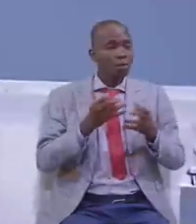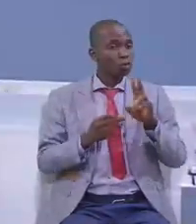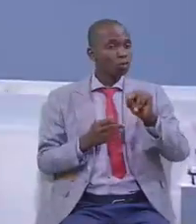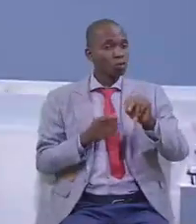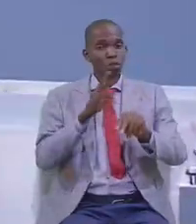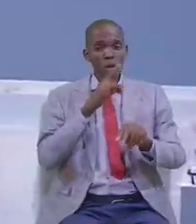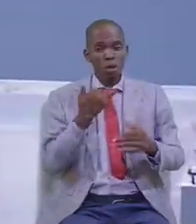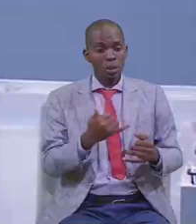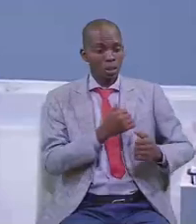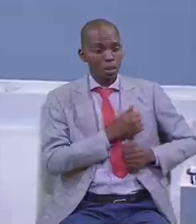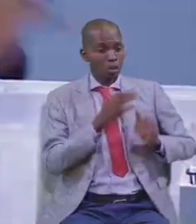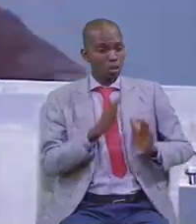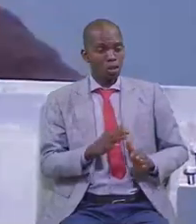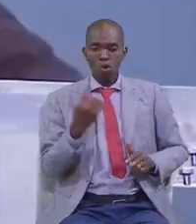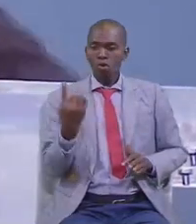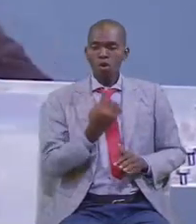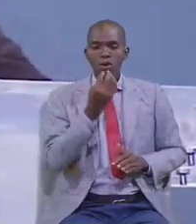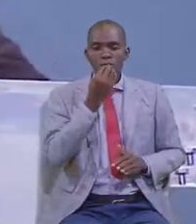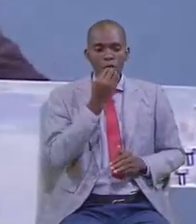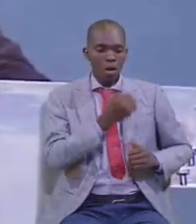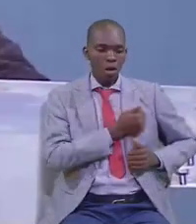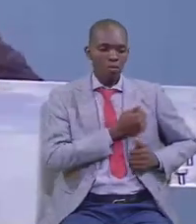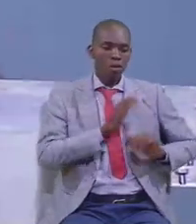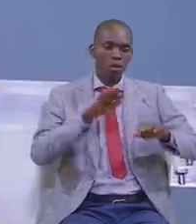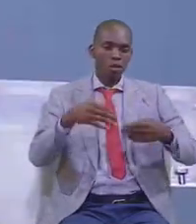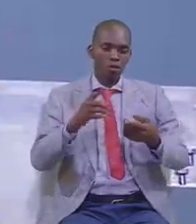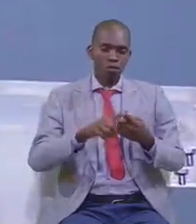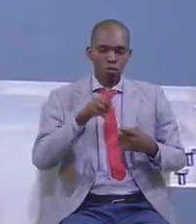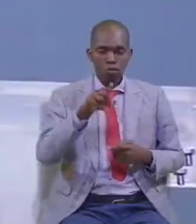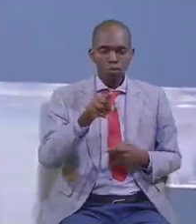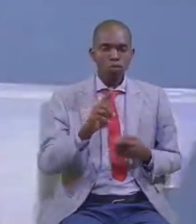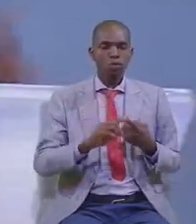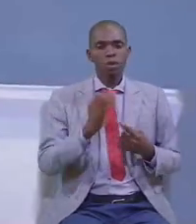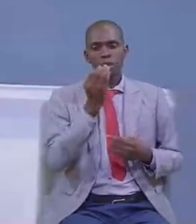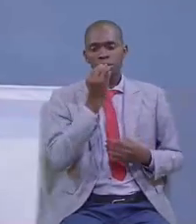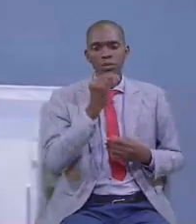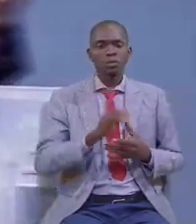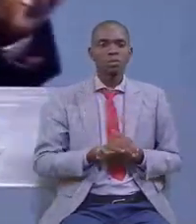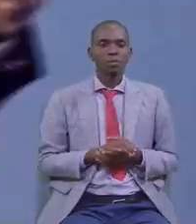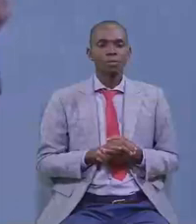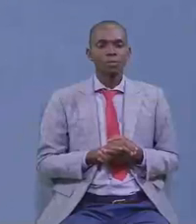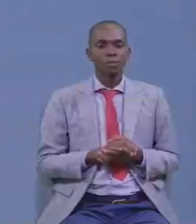Ah, la réjouissance, le type de nourriture que je veux, non. C'est le type de nourriture qu'on te donne.